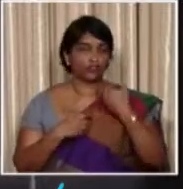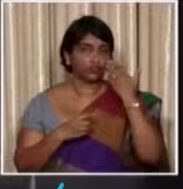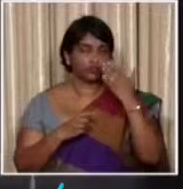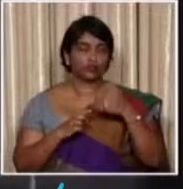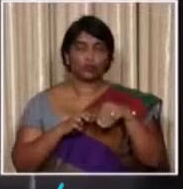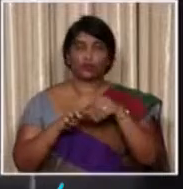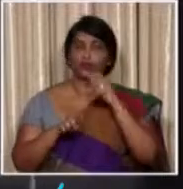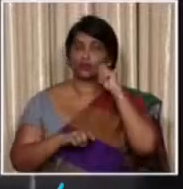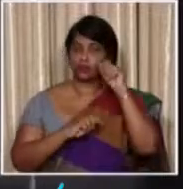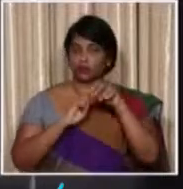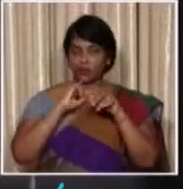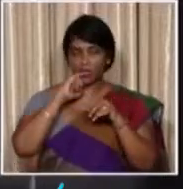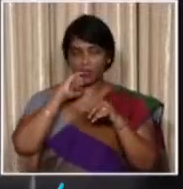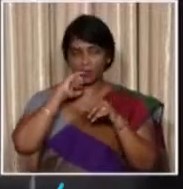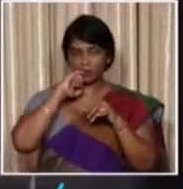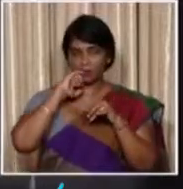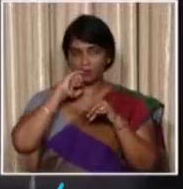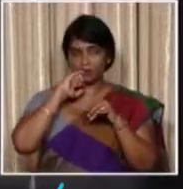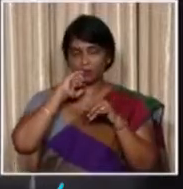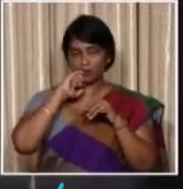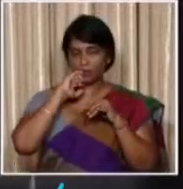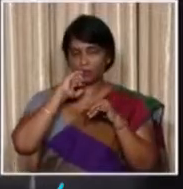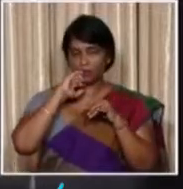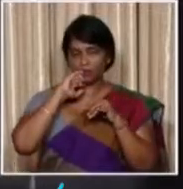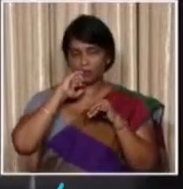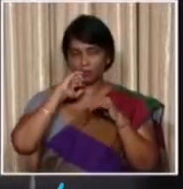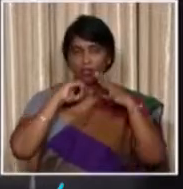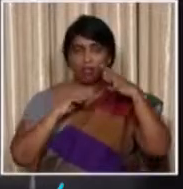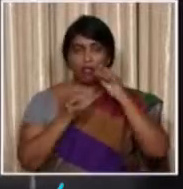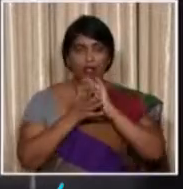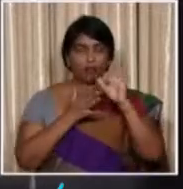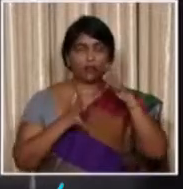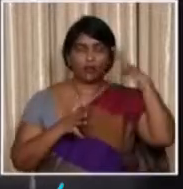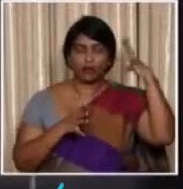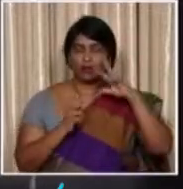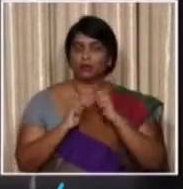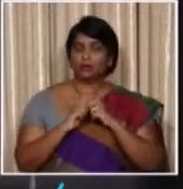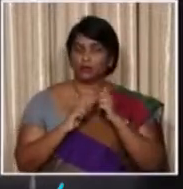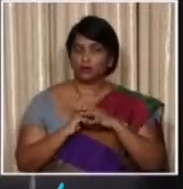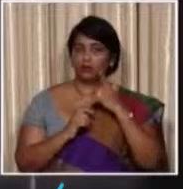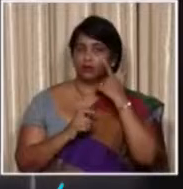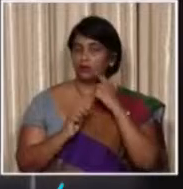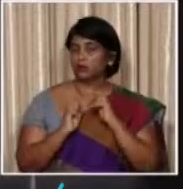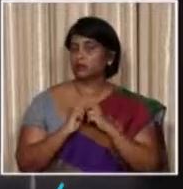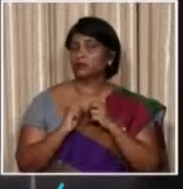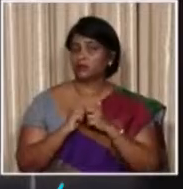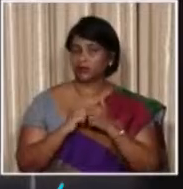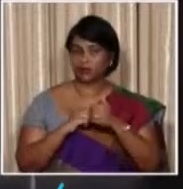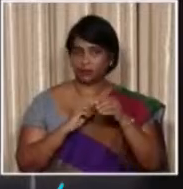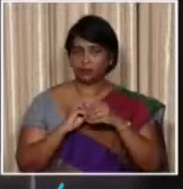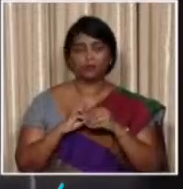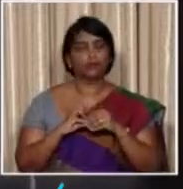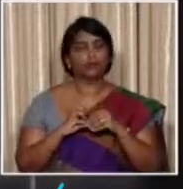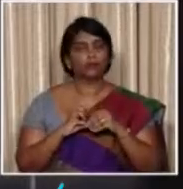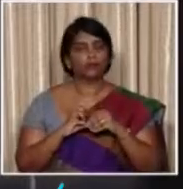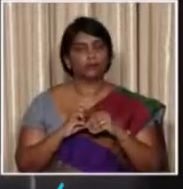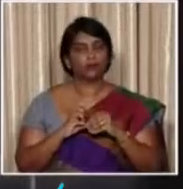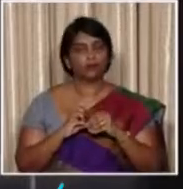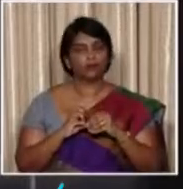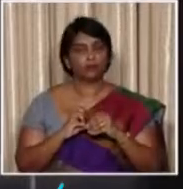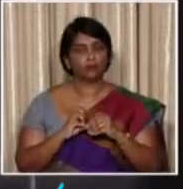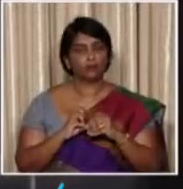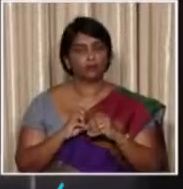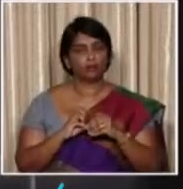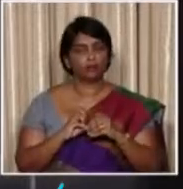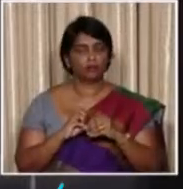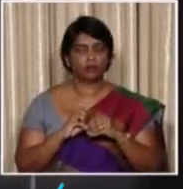ගොවි ජනතාව හම්බන්තොට වගේ ප්‍රදේශවල නියගයන්ට මුණ දීලා ඉතා කනගාටු තත්ත්වයකට මුණ පවපු හැටි.